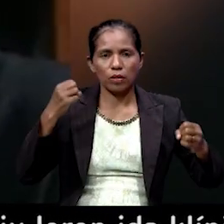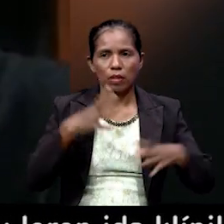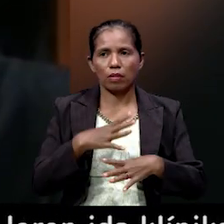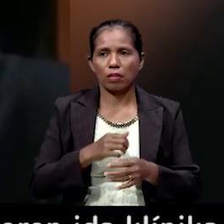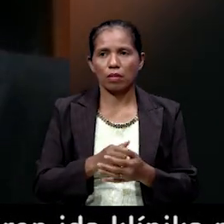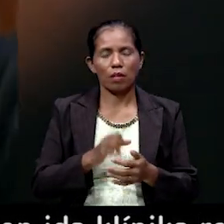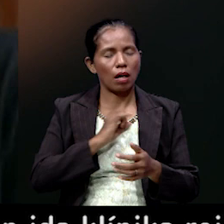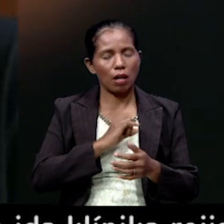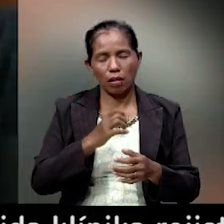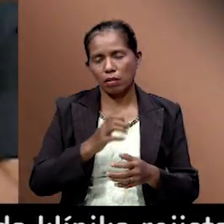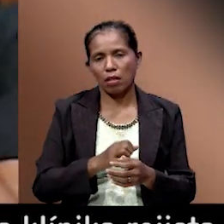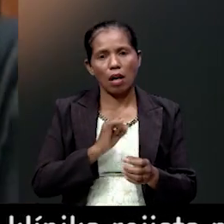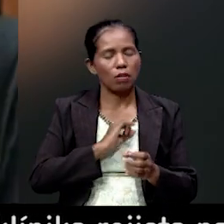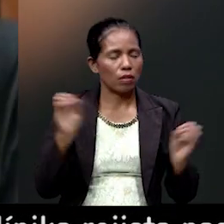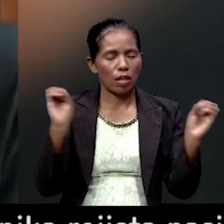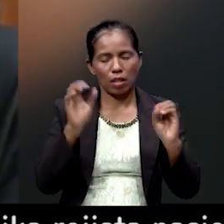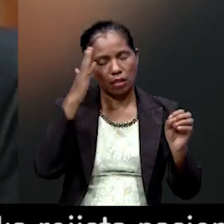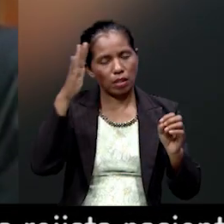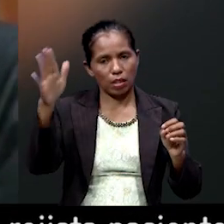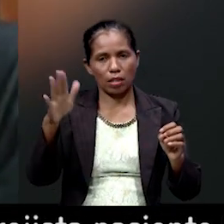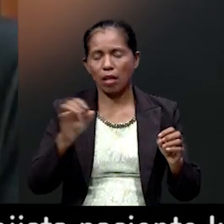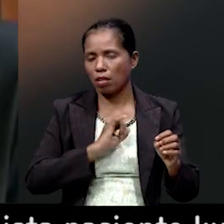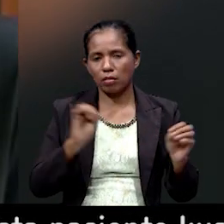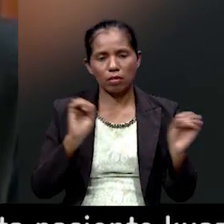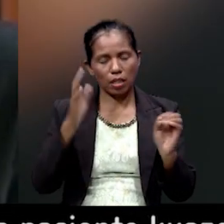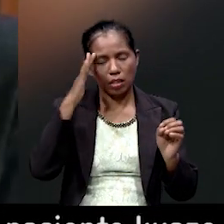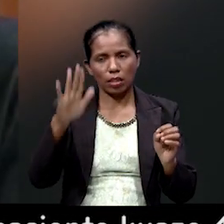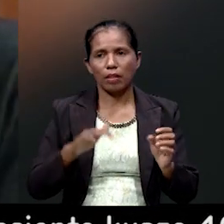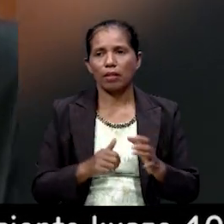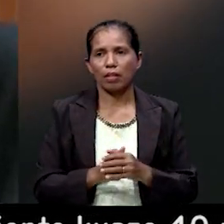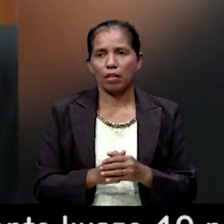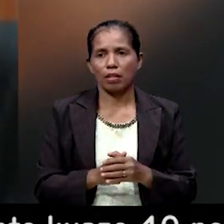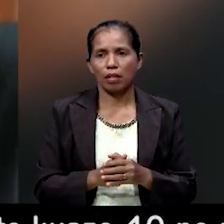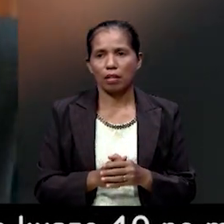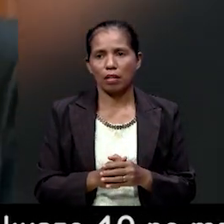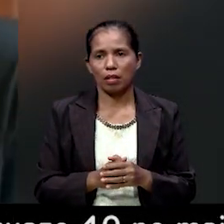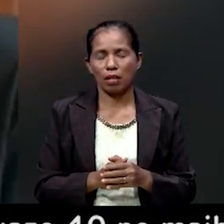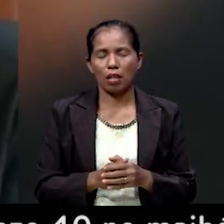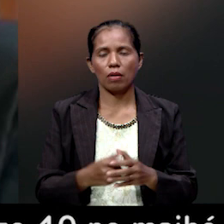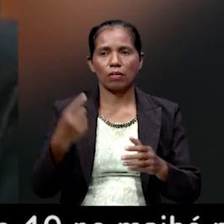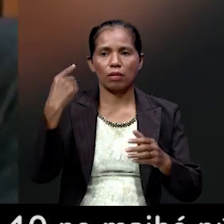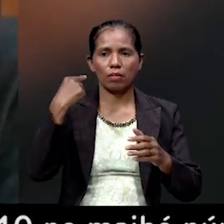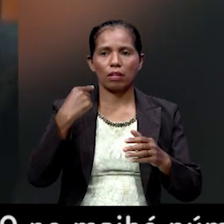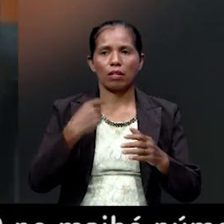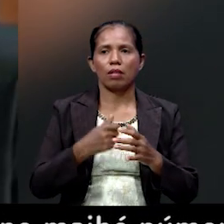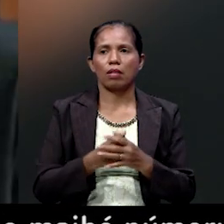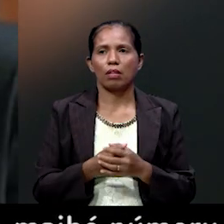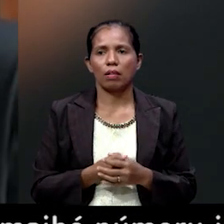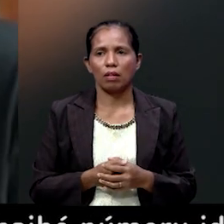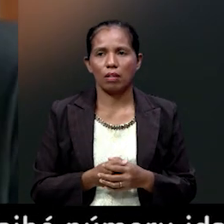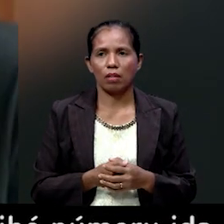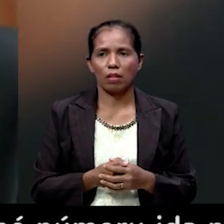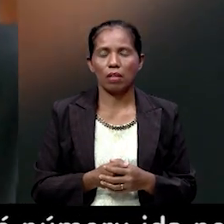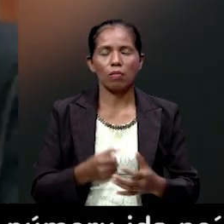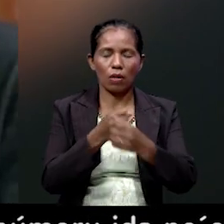mau halat tene betira mau. Saya bahau, hamus dia halat tene betira mau. Ngema, hau kiri buah kota ngatau sirma hau, hau lima kane hau kiri buah kota ngema. Hau kuah kana